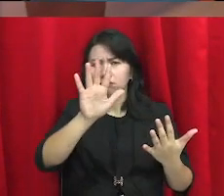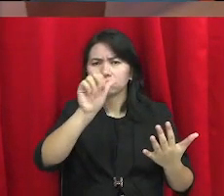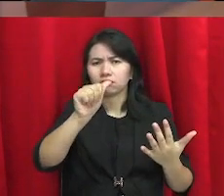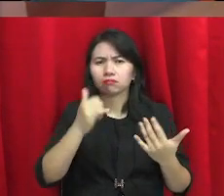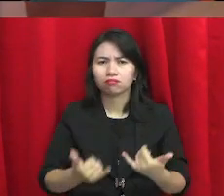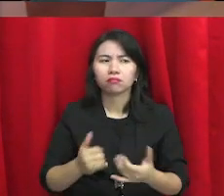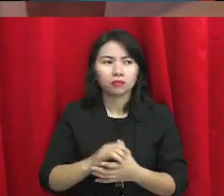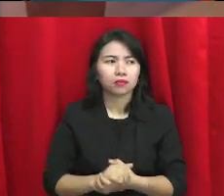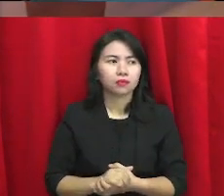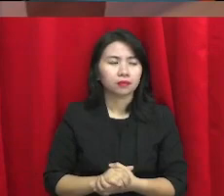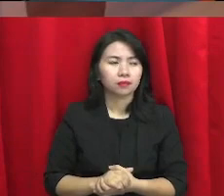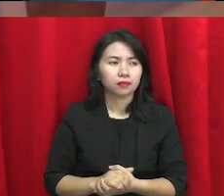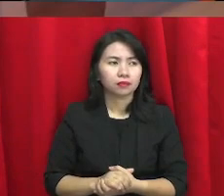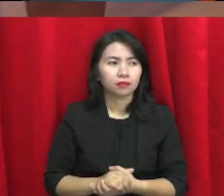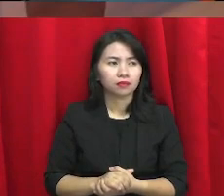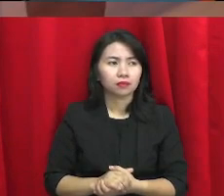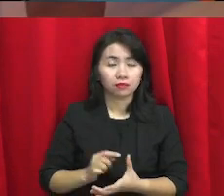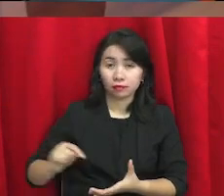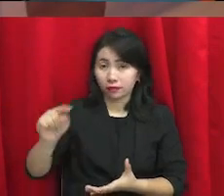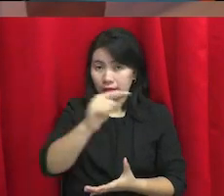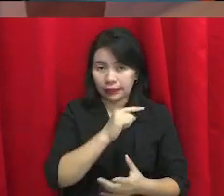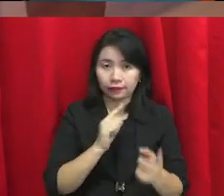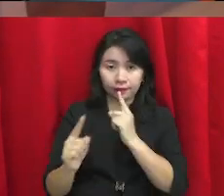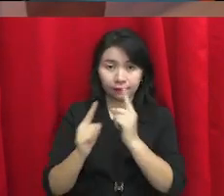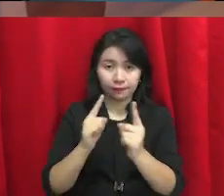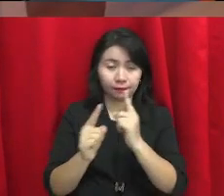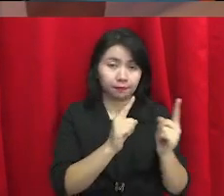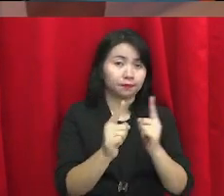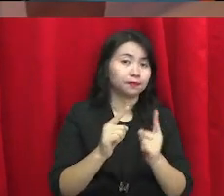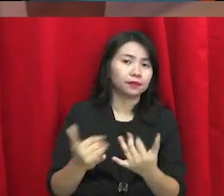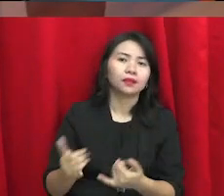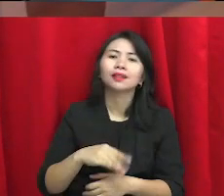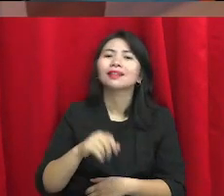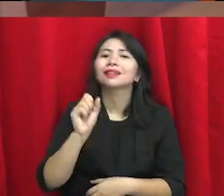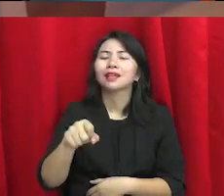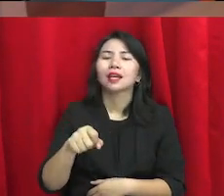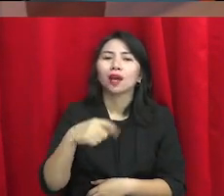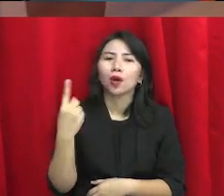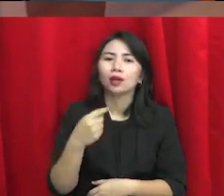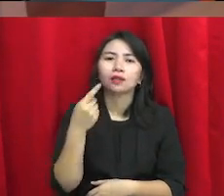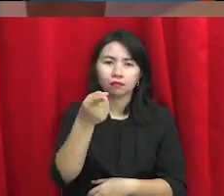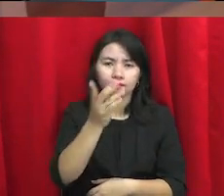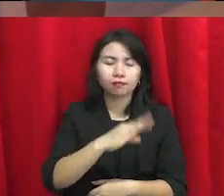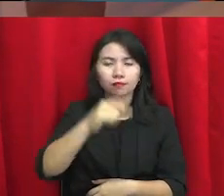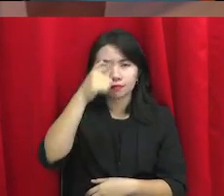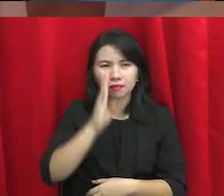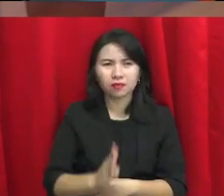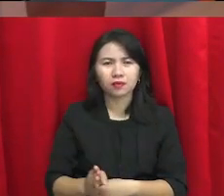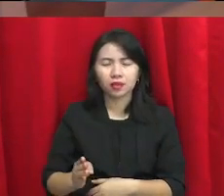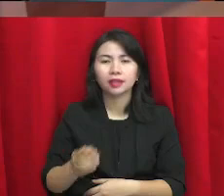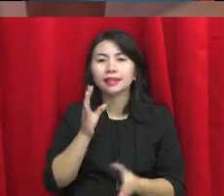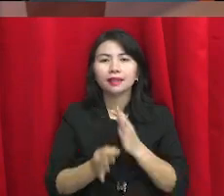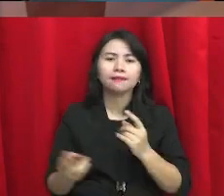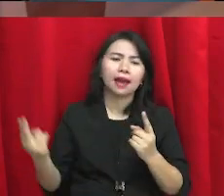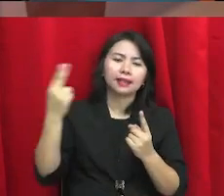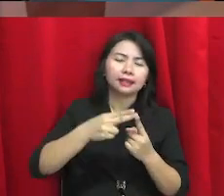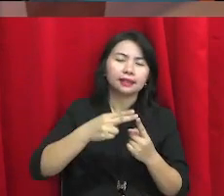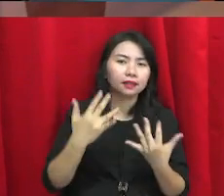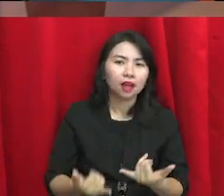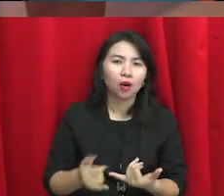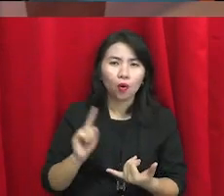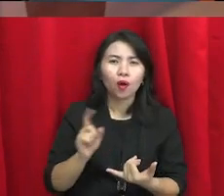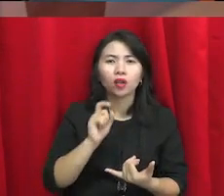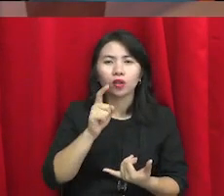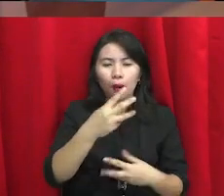yan. Nag-uusap-usap tayo ngayon dito. Pero ikaw lang talaga, kailan dalawa ng Diyos nakakaalam. Kung ngayon ba, yung ginagawa mo